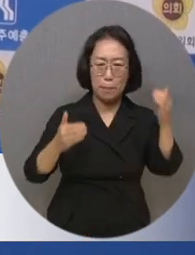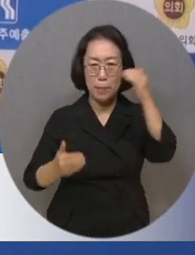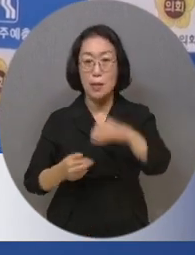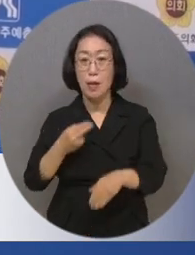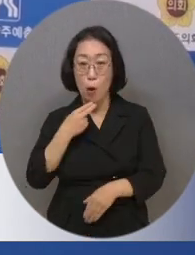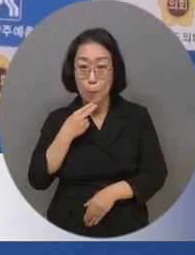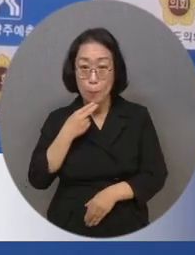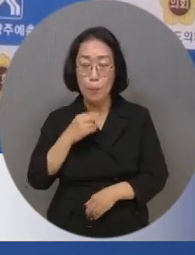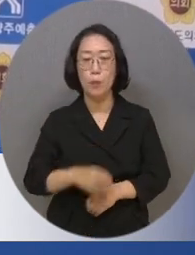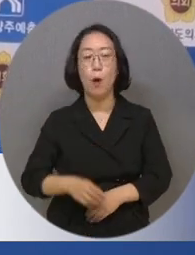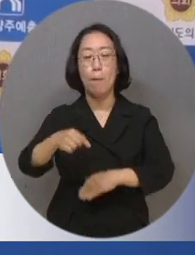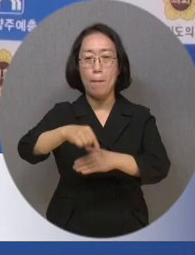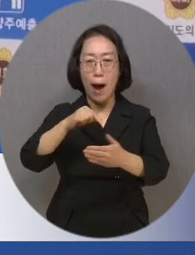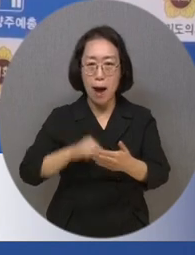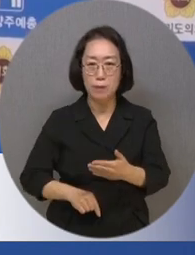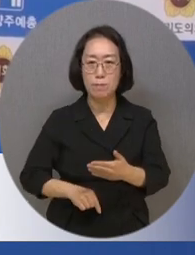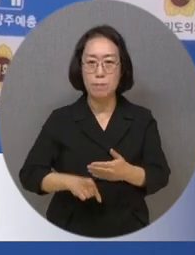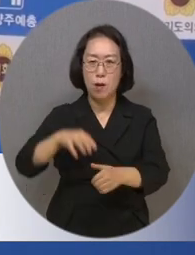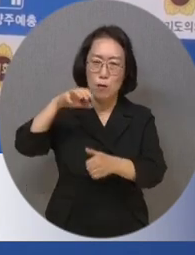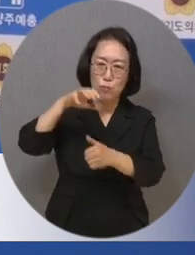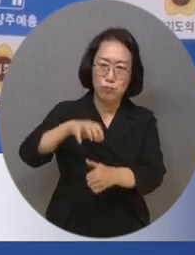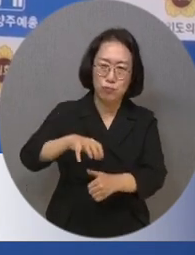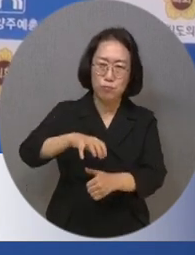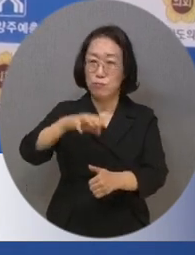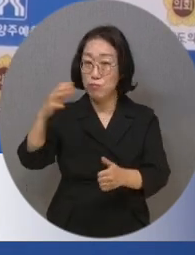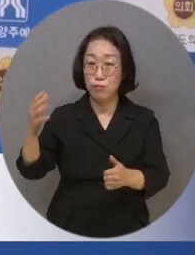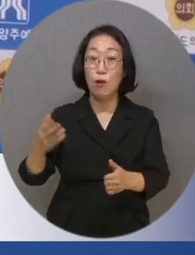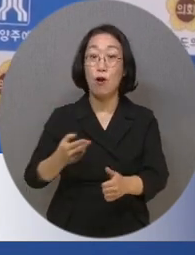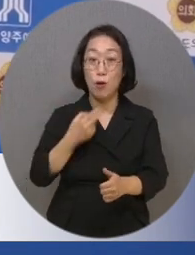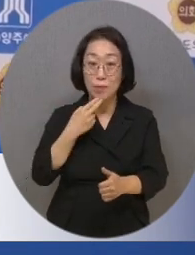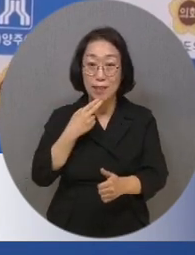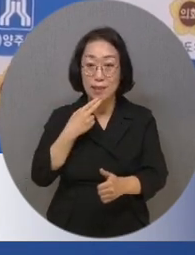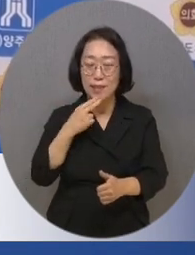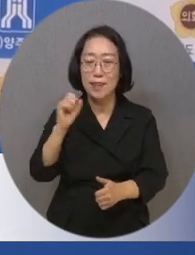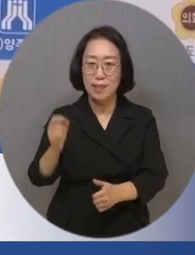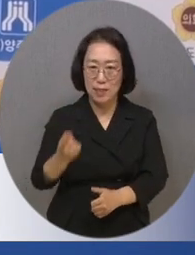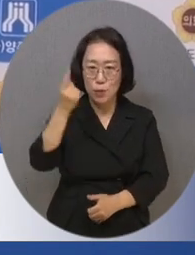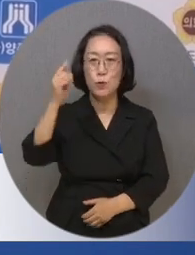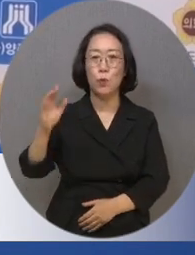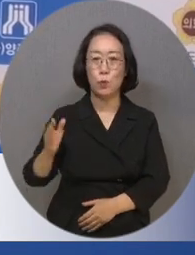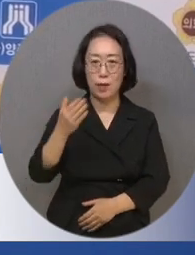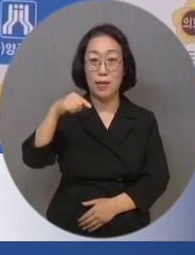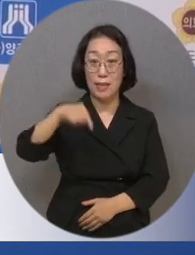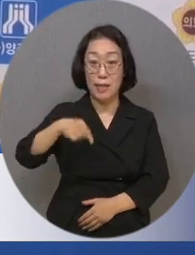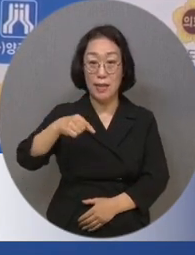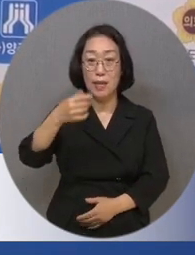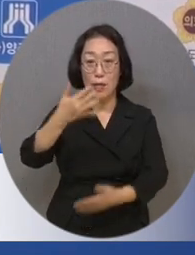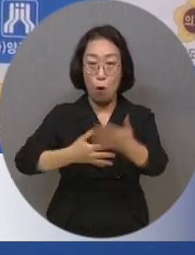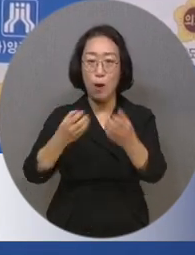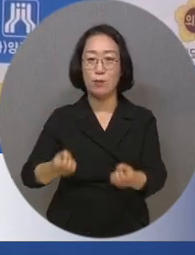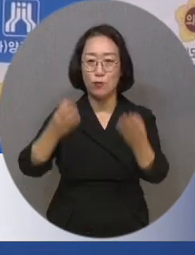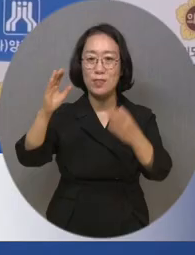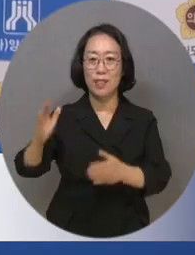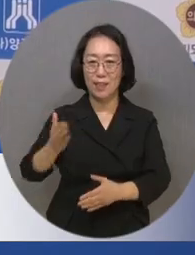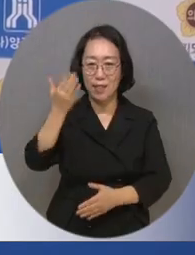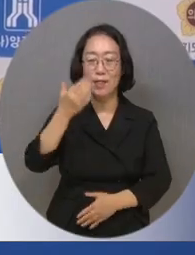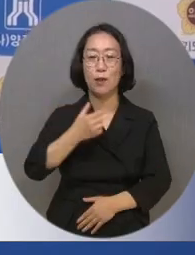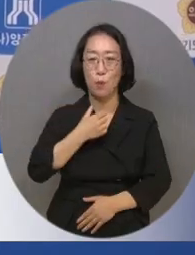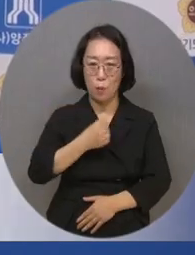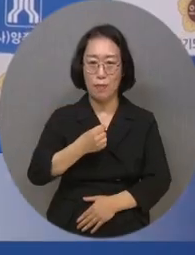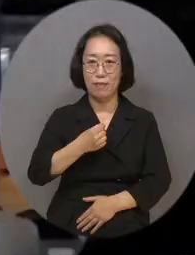장애물도 없애고 마음의 장애물도 없애는 그런 마중물 역할하는 그런 배리어 프리 영화제가 되어지길 바라는